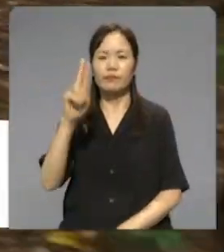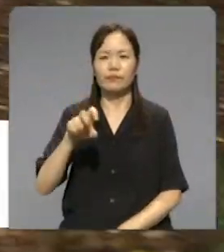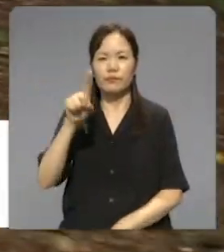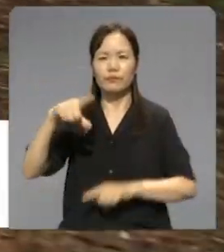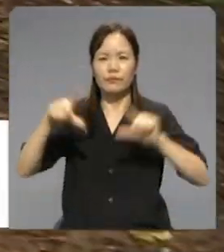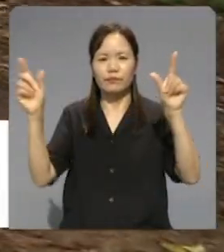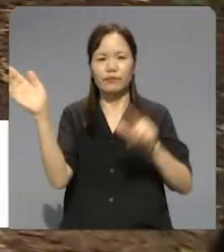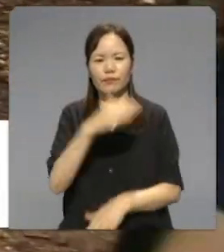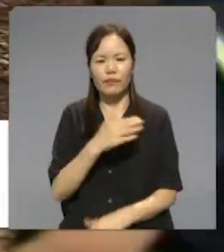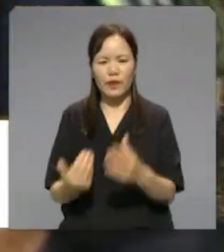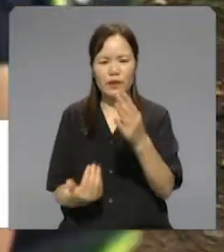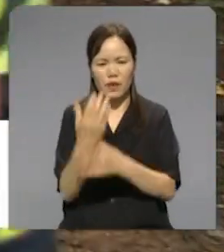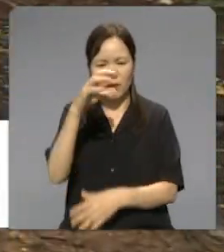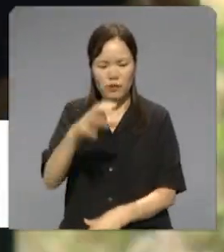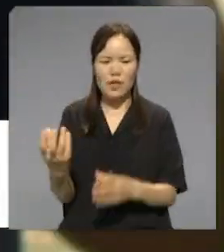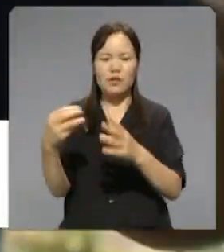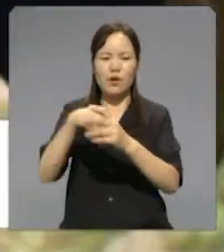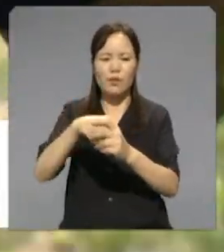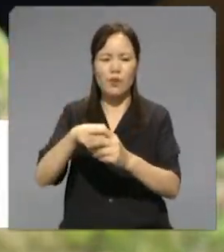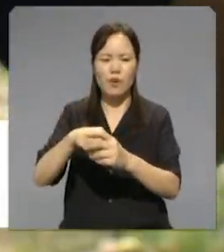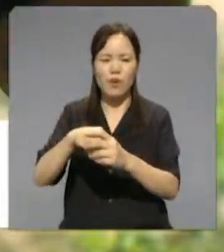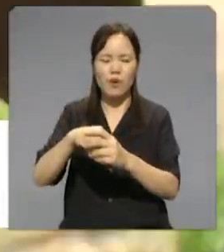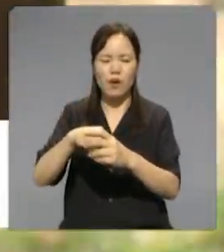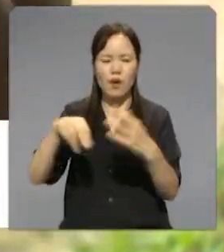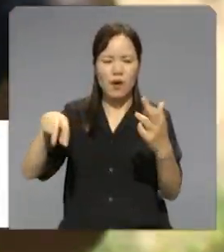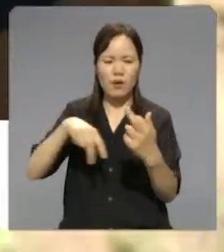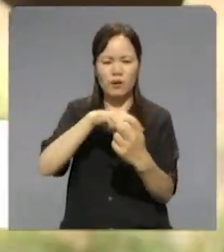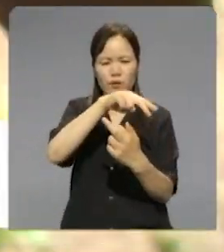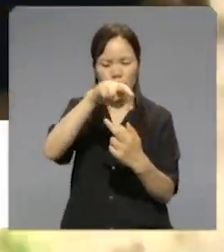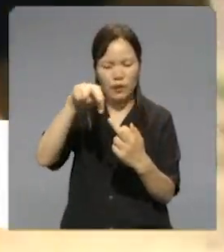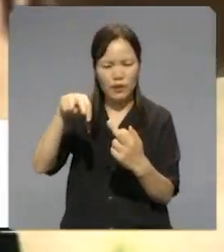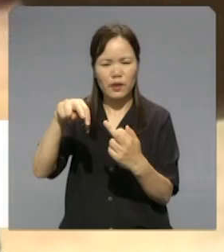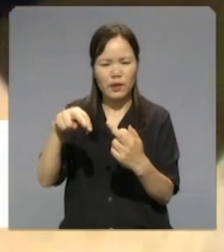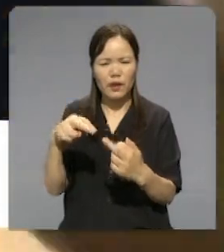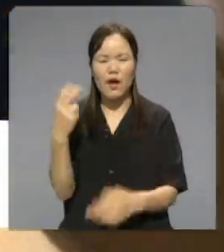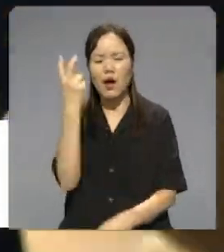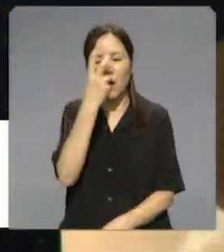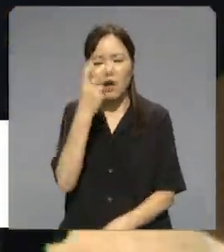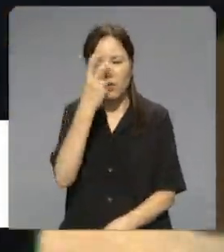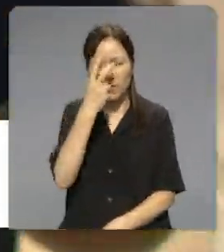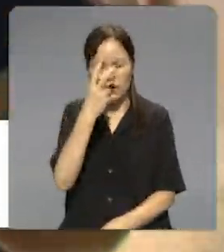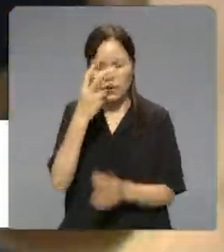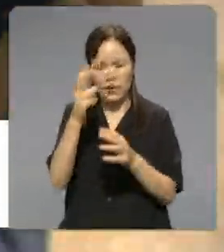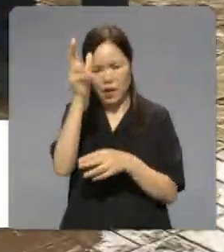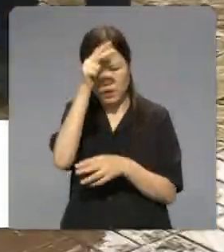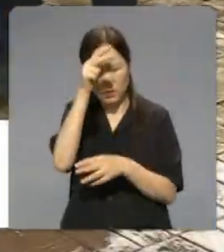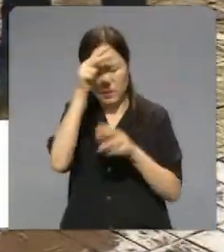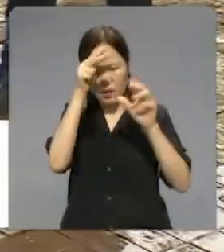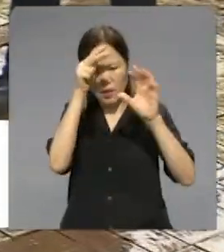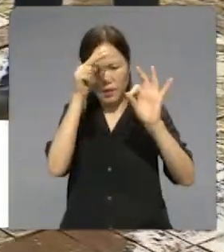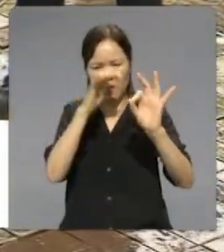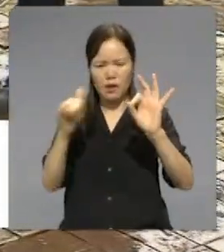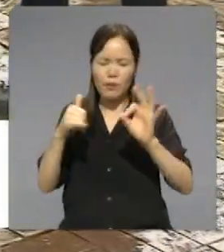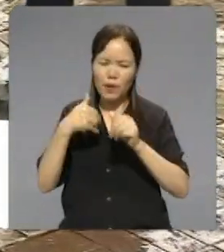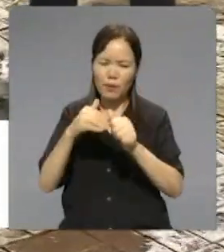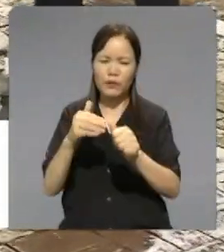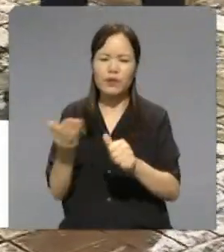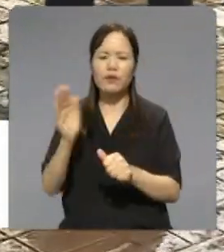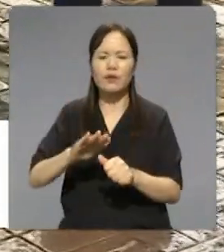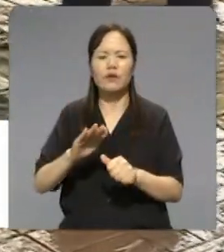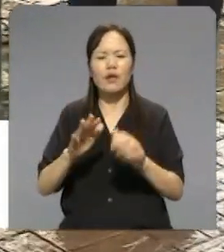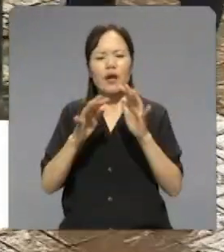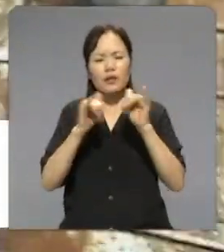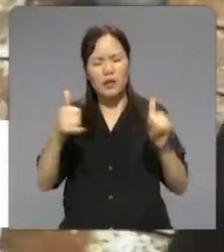21일부터 사건 장소가 포함된 관악산 둘레길에 산악순찰대 10명을 투입했습니다. 하지만